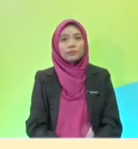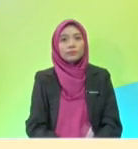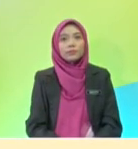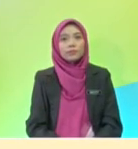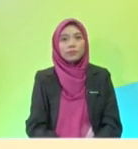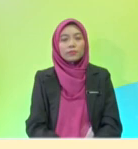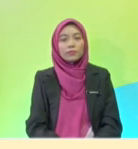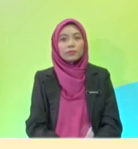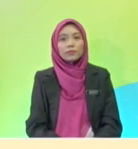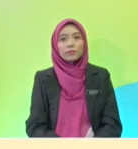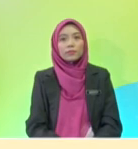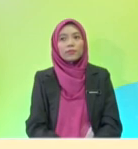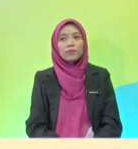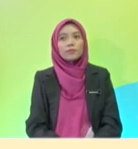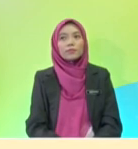oke